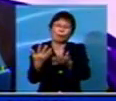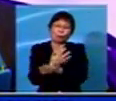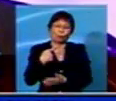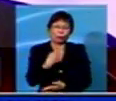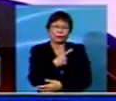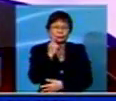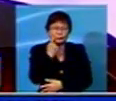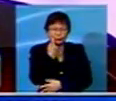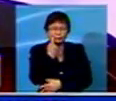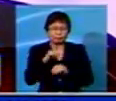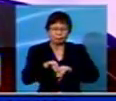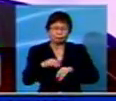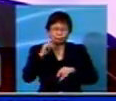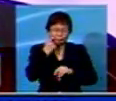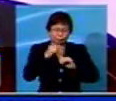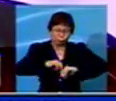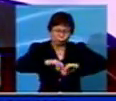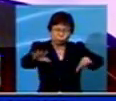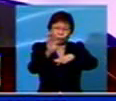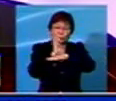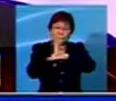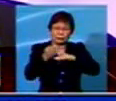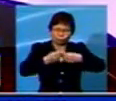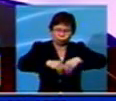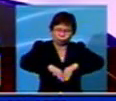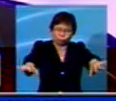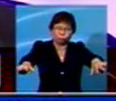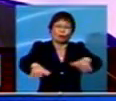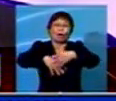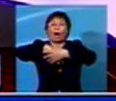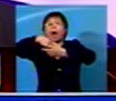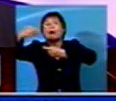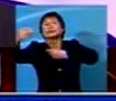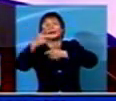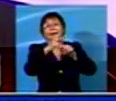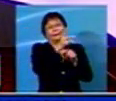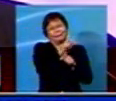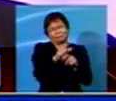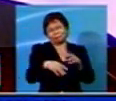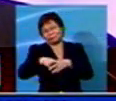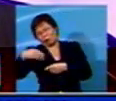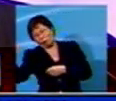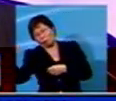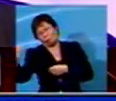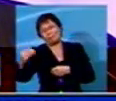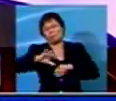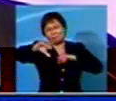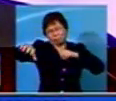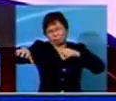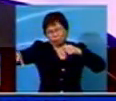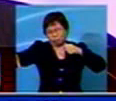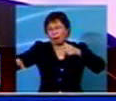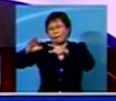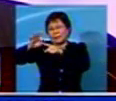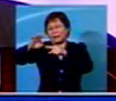juta expanding our Operation our outside clley so our focus will be Penang and Johor